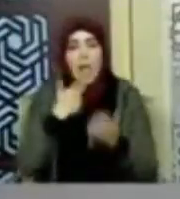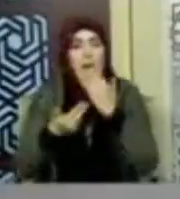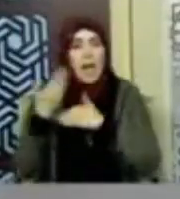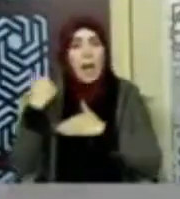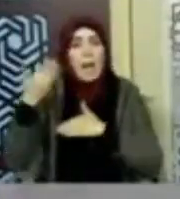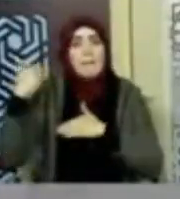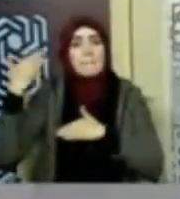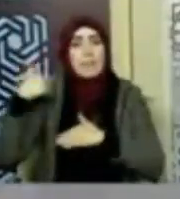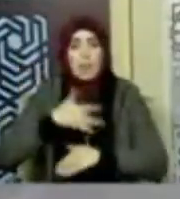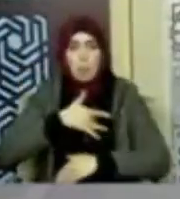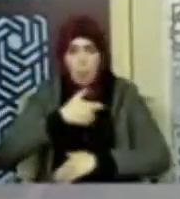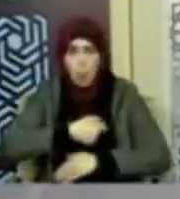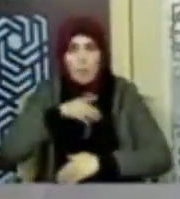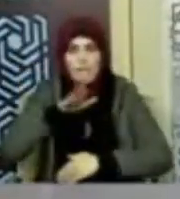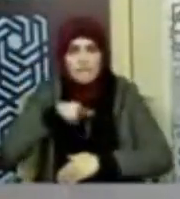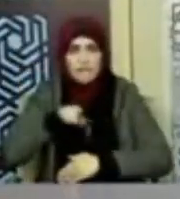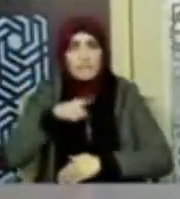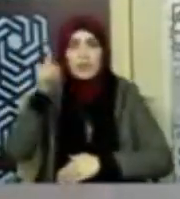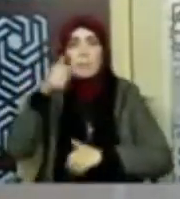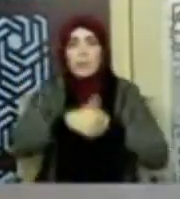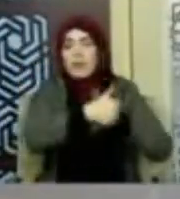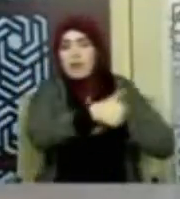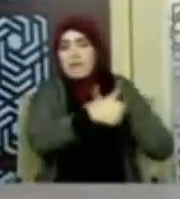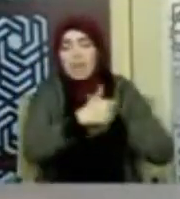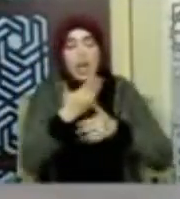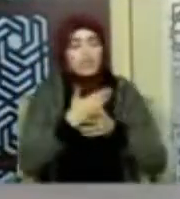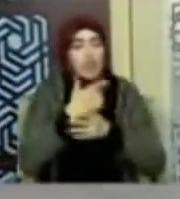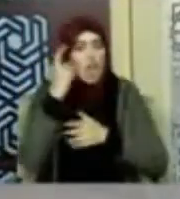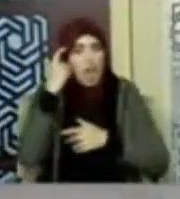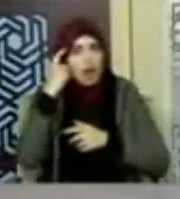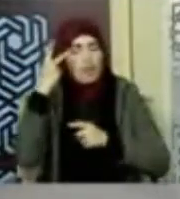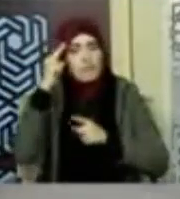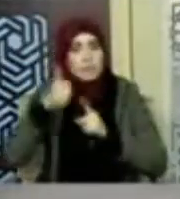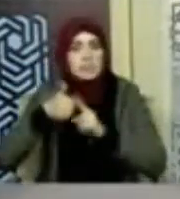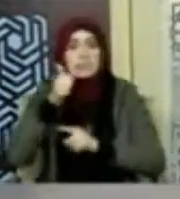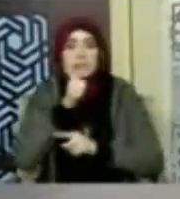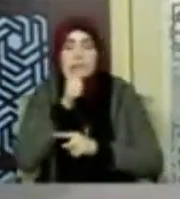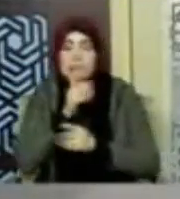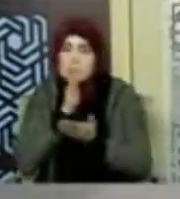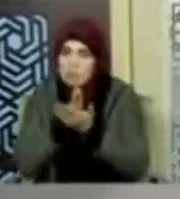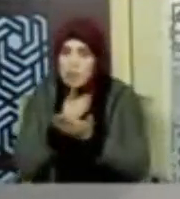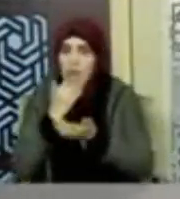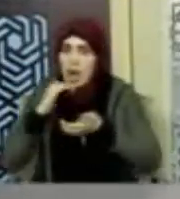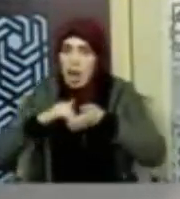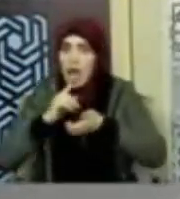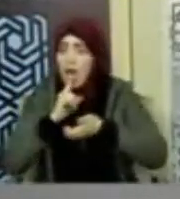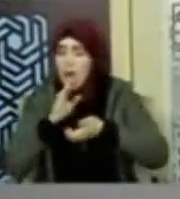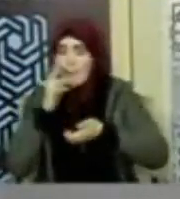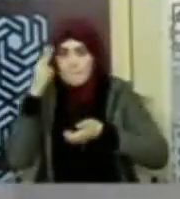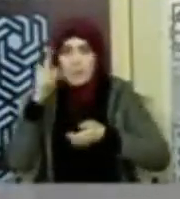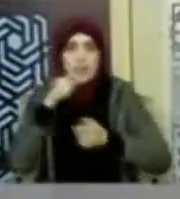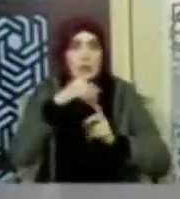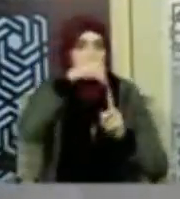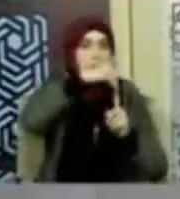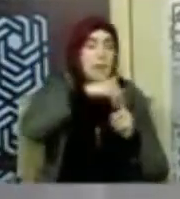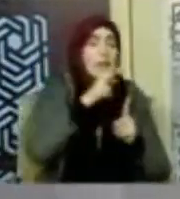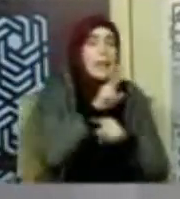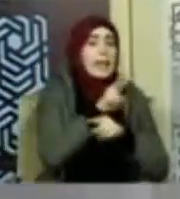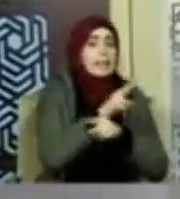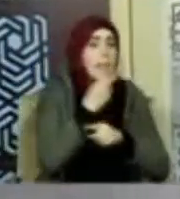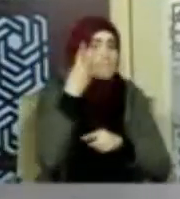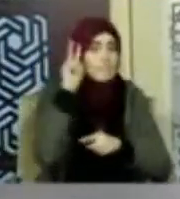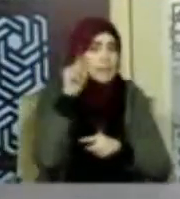من قبلهم فليعلمن الله الذين صدقوا وليعلمن